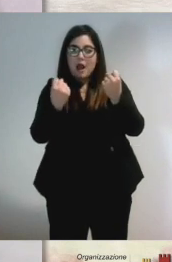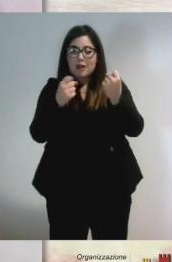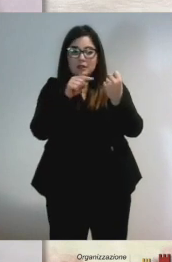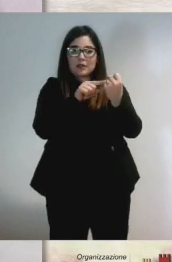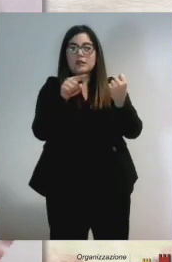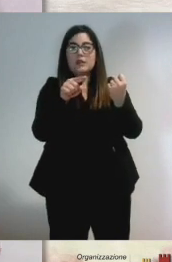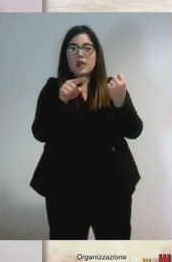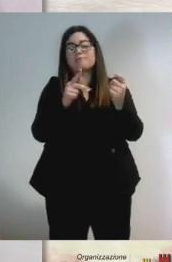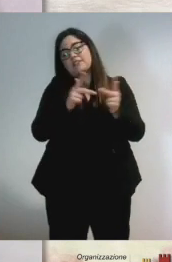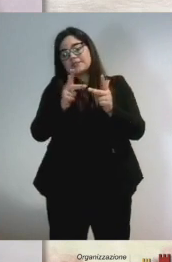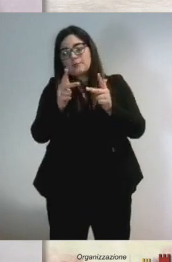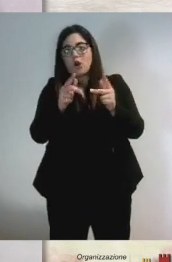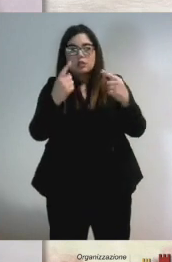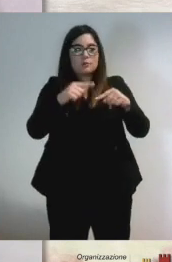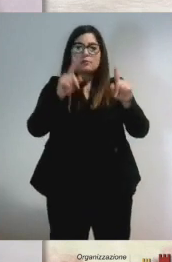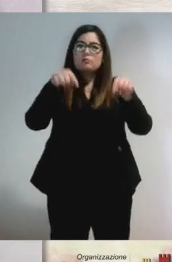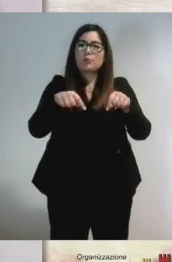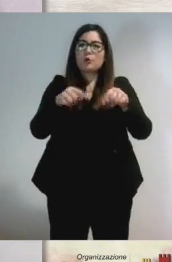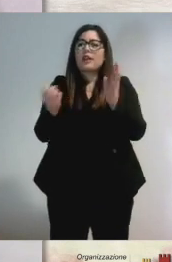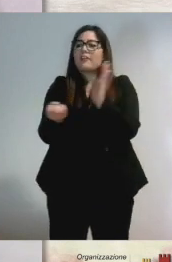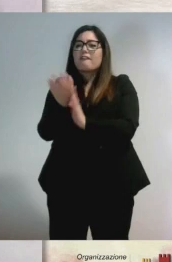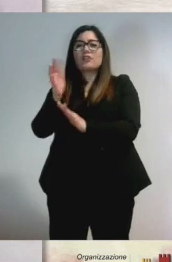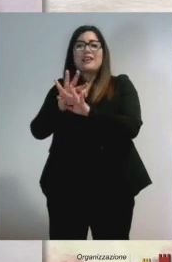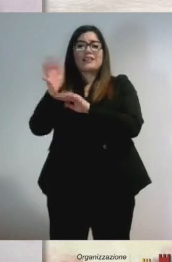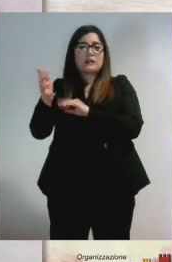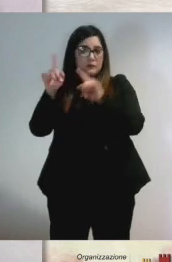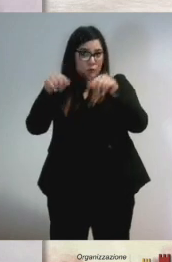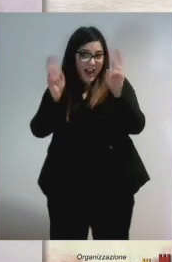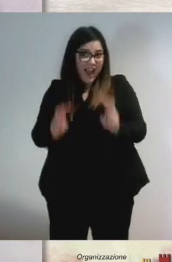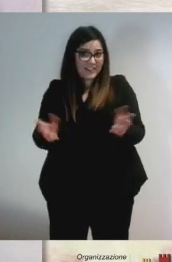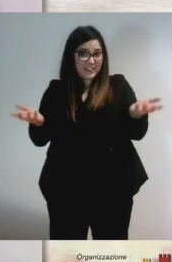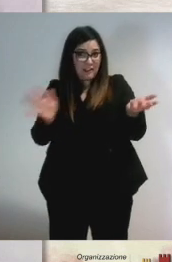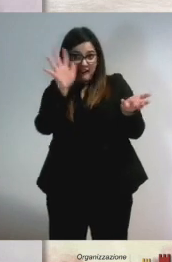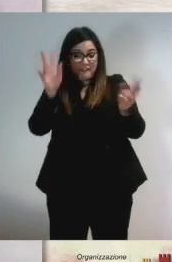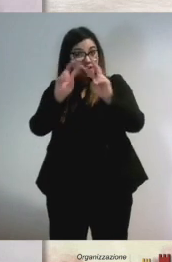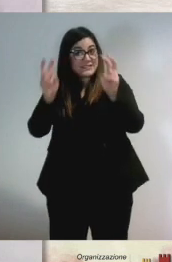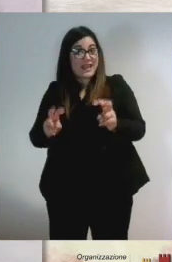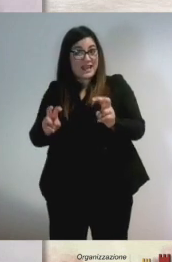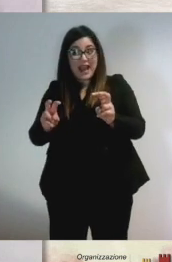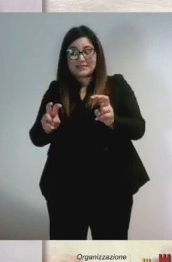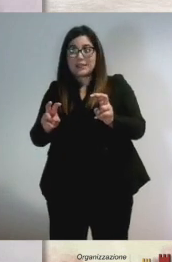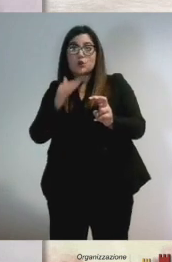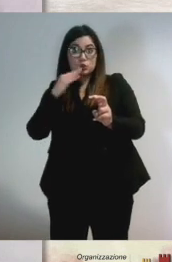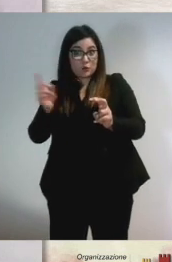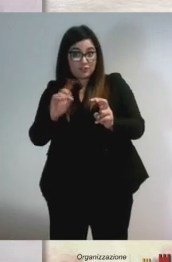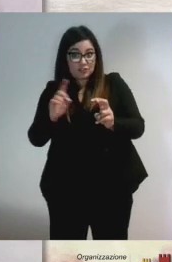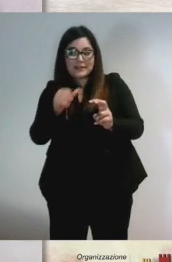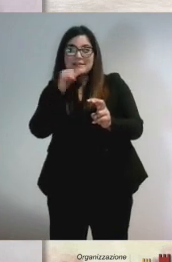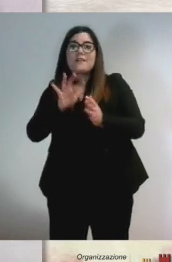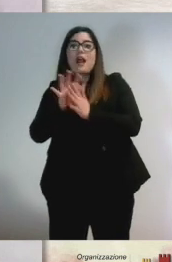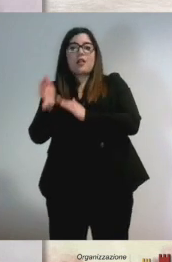anche a delle Fonti alternative Anche all'elettrico perché forse con l'elettrico Non riusciremo a reggere c'è una